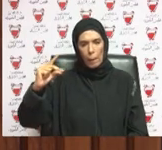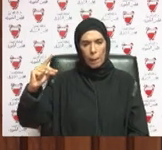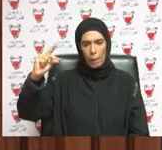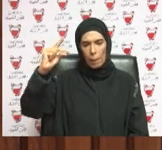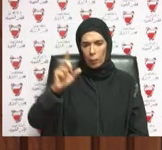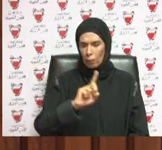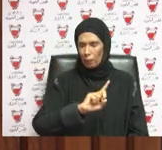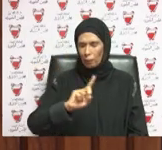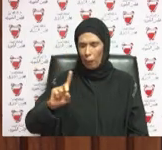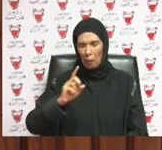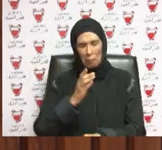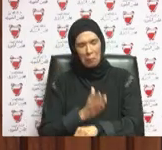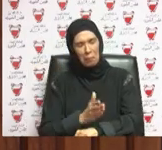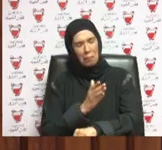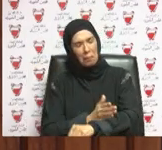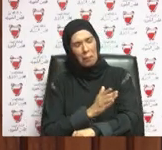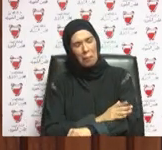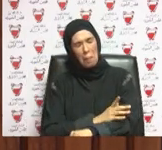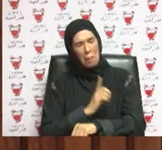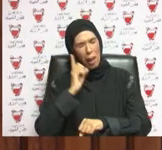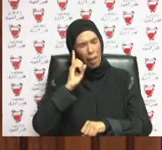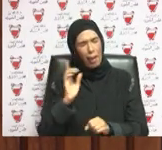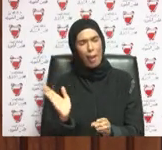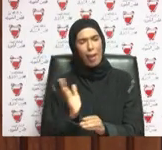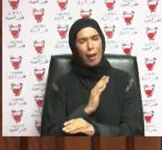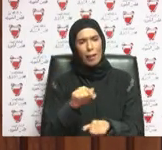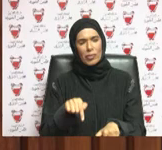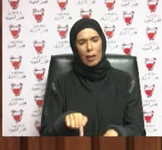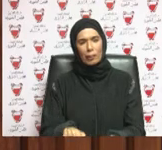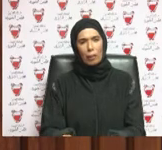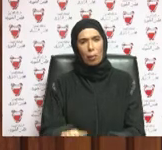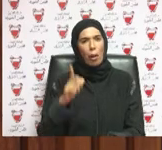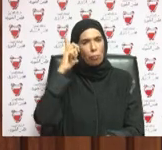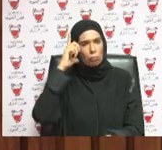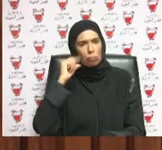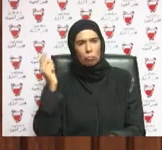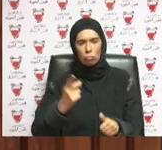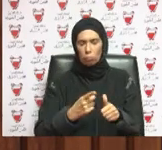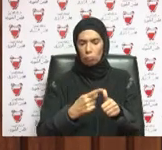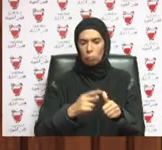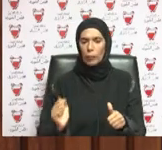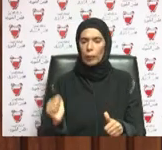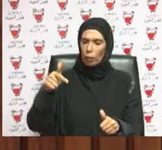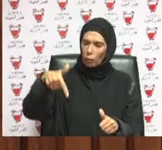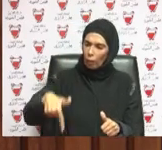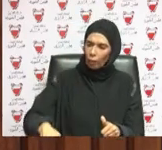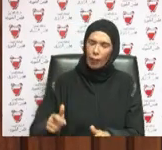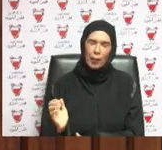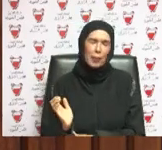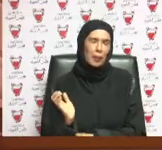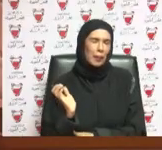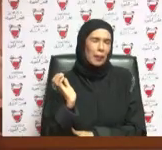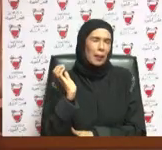تعرف الكلل ولا الملل في تلبية احتياجات المواطنين وتأمين الحياة